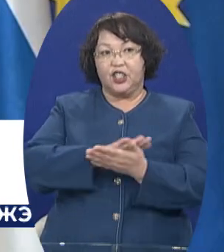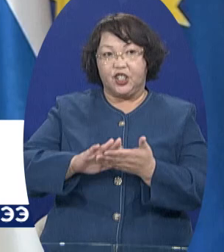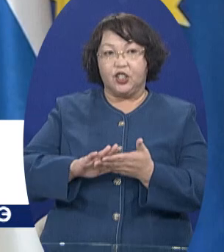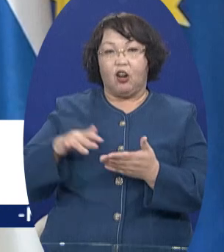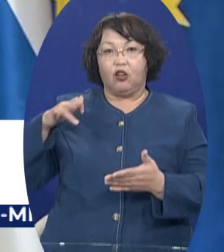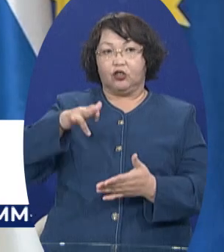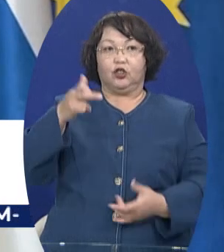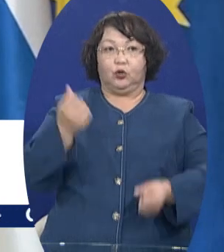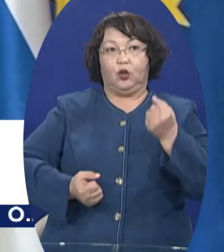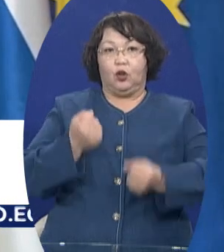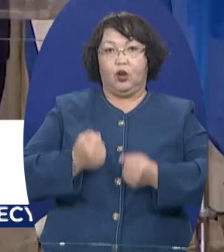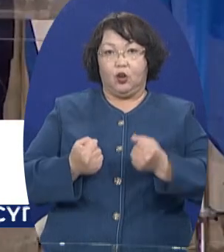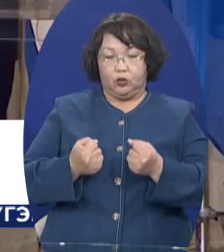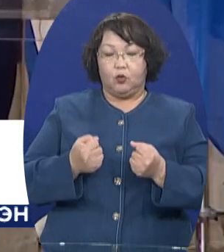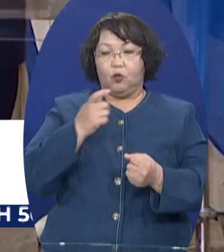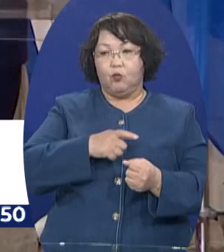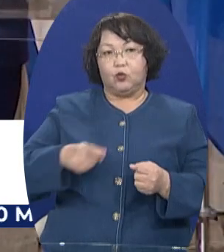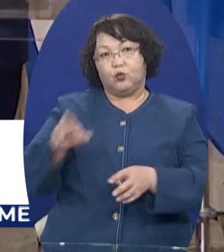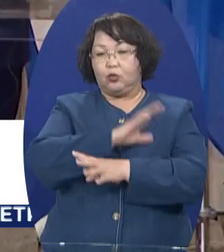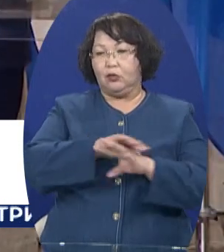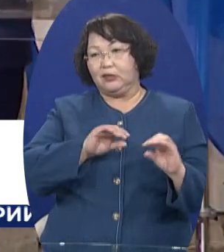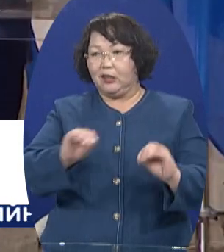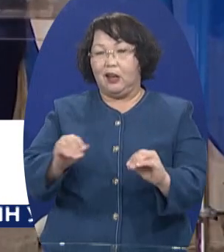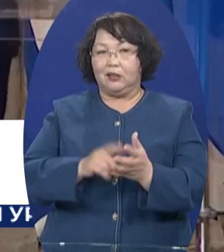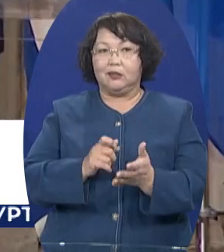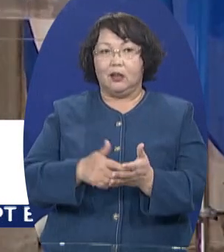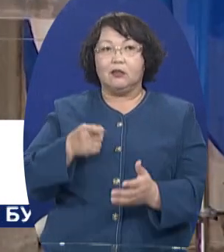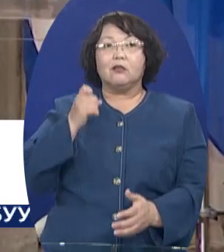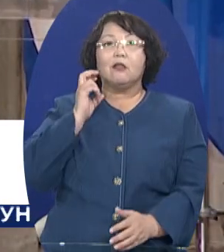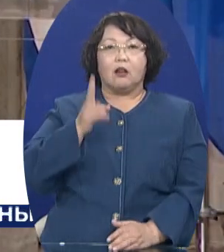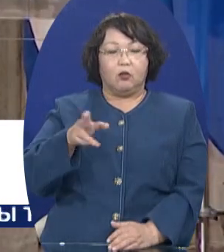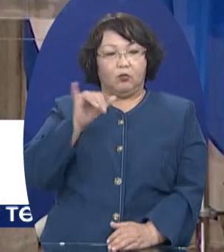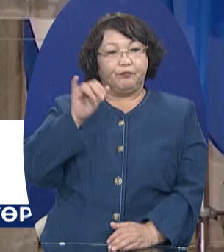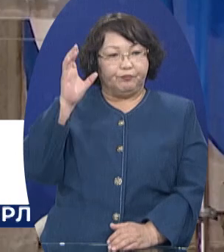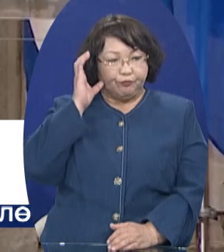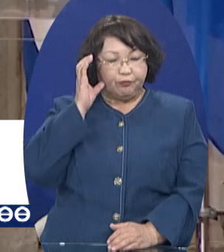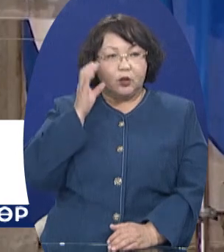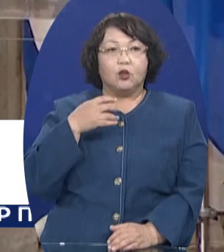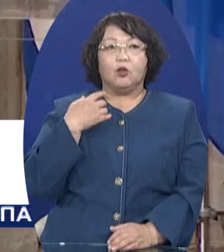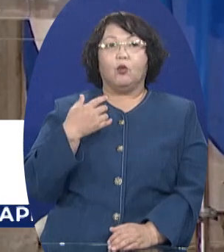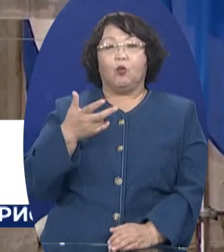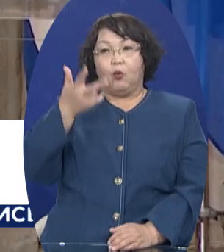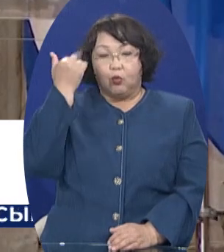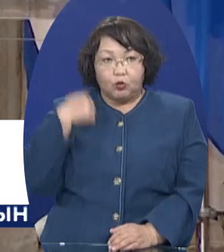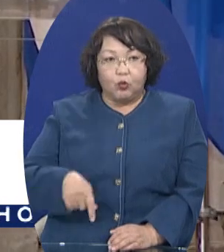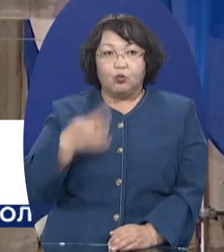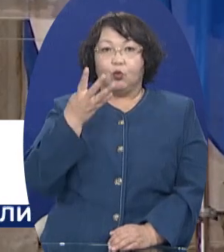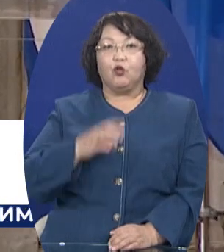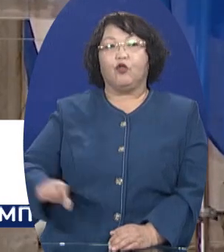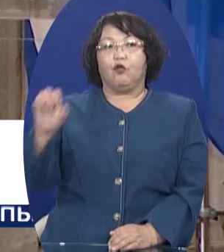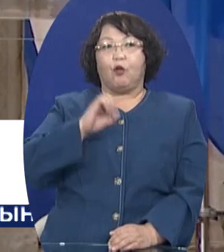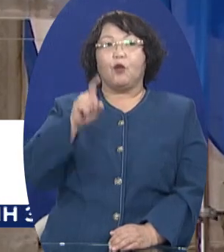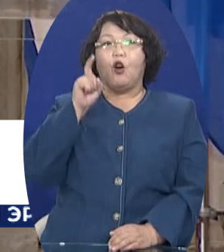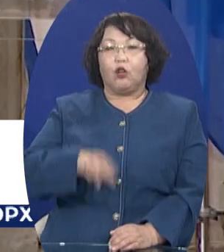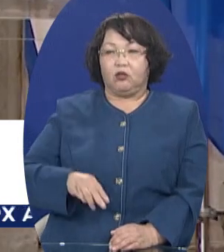нисгэгчдийг сургах тал дээр Грек улсаас дэмжлэг хүссэн байна. Тэрээр 3 өдрийн хугацаанд 4 Европын хотод айлчлахаар төлөвлөсөн юм. За Грект